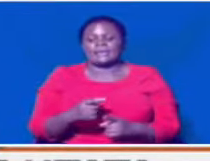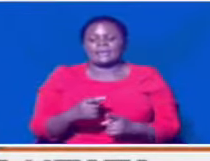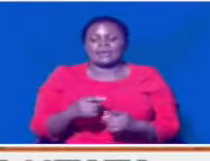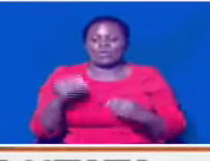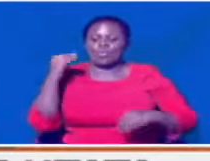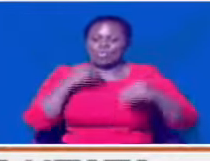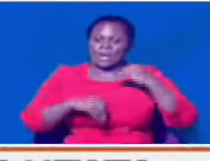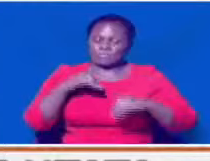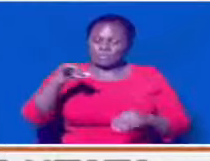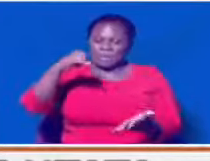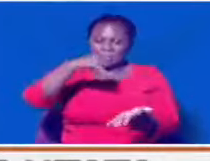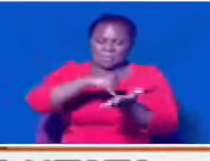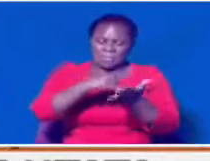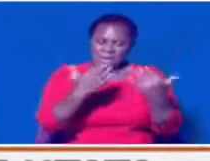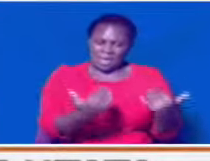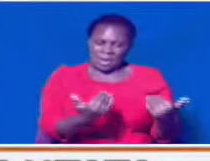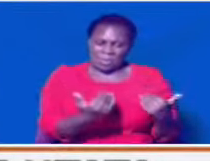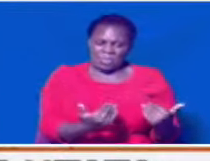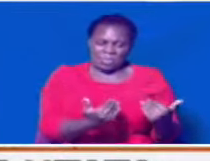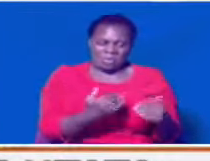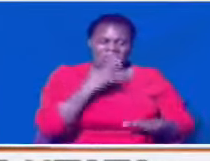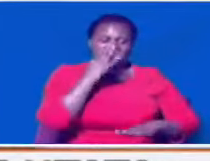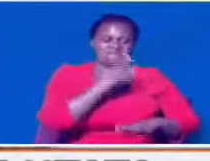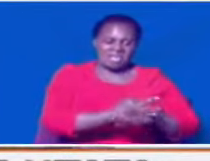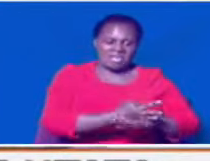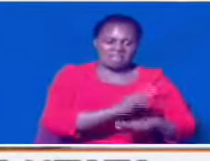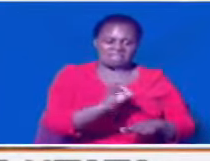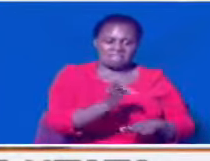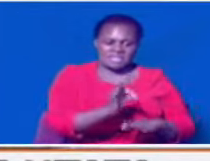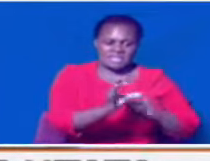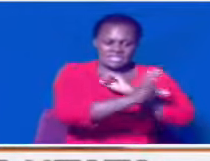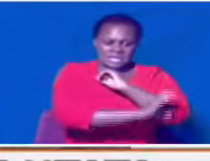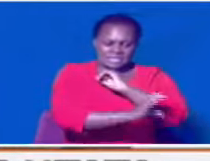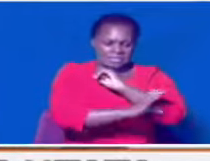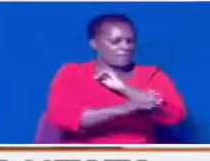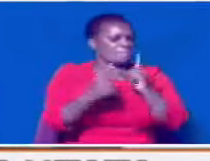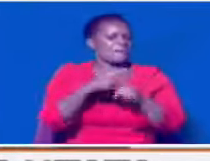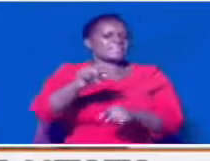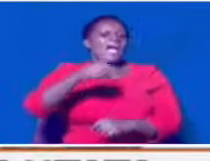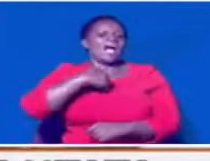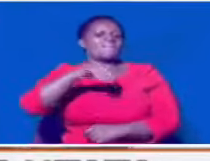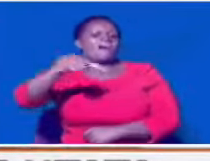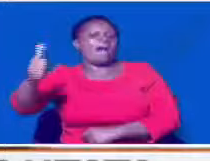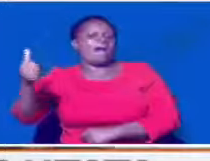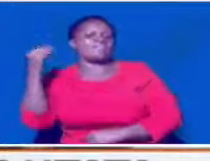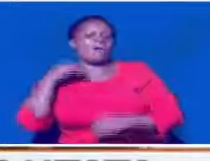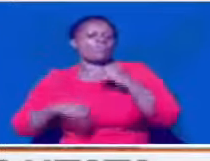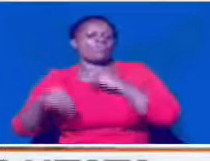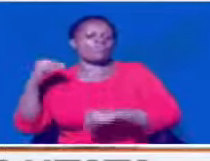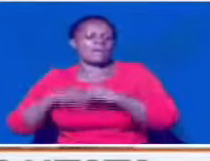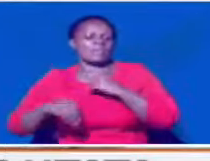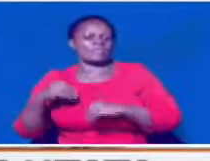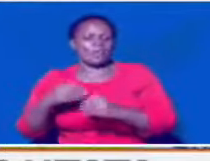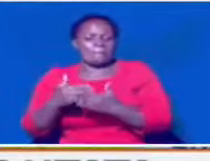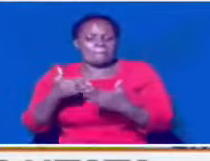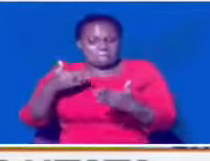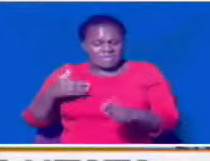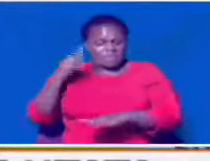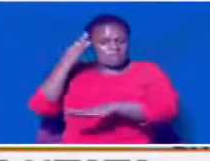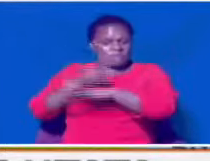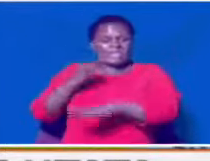kashfa anayohusika nayo hivi sasa ni ile mbolea gushi nchini, amekumbwa na sakata nyingi si haba. Kabla sakata ya